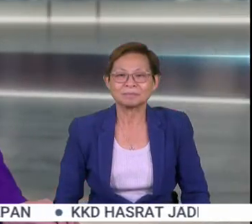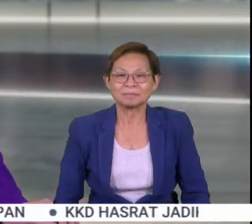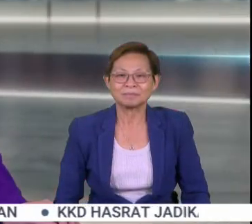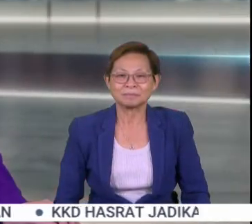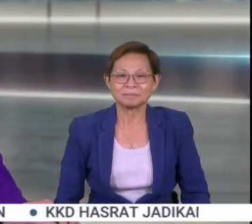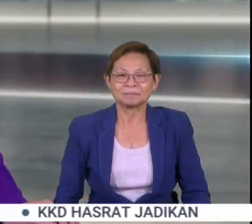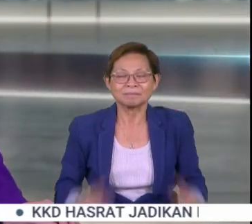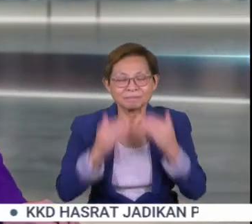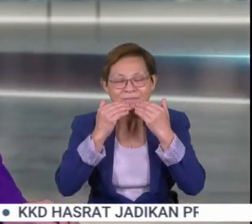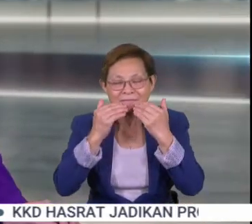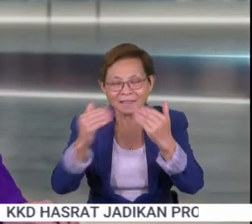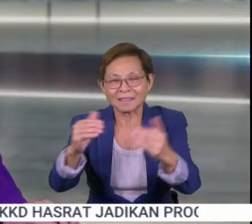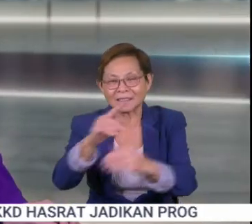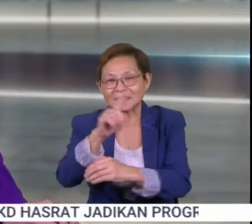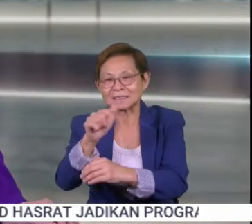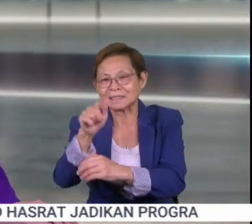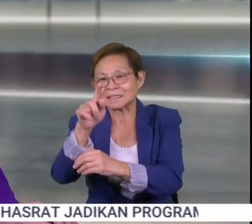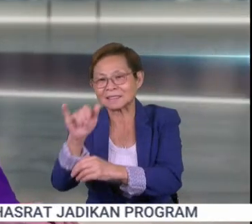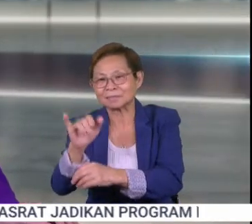Baik, terima kasih Izzati.